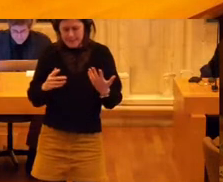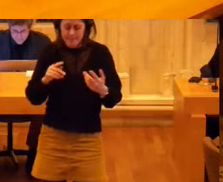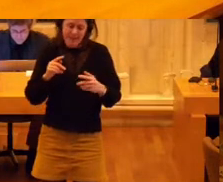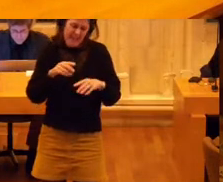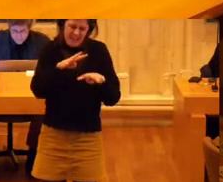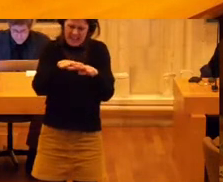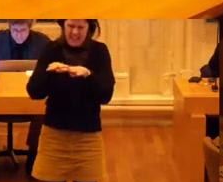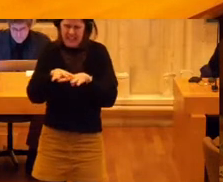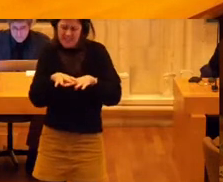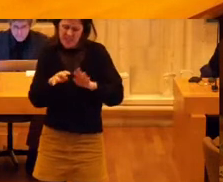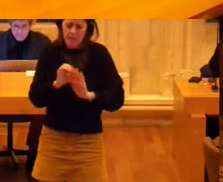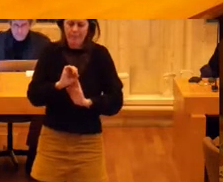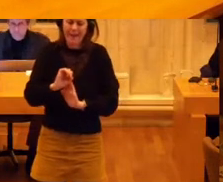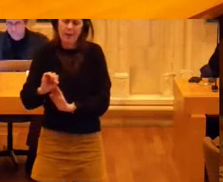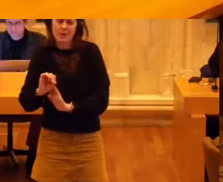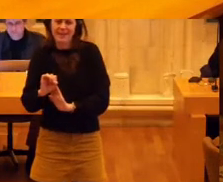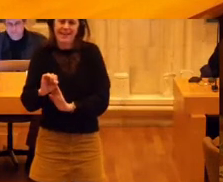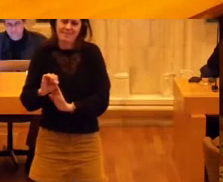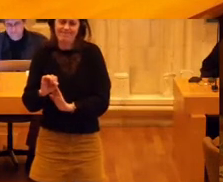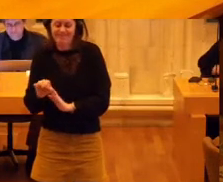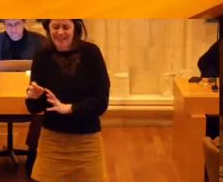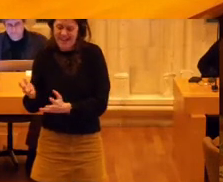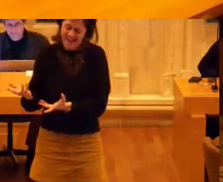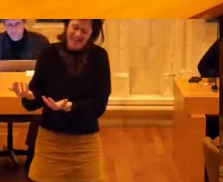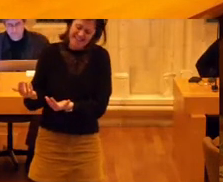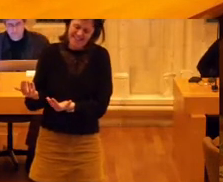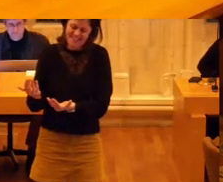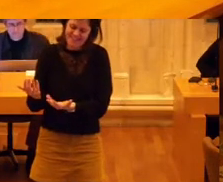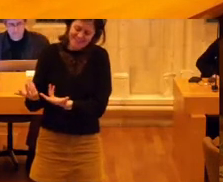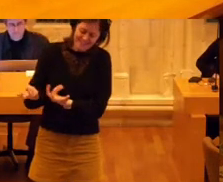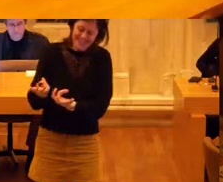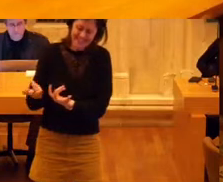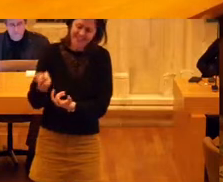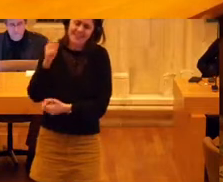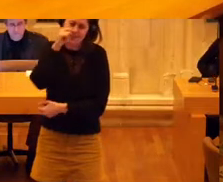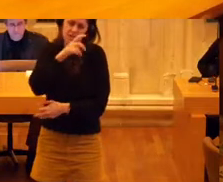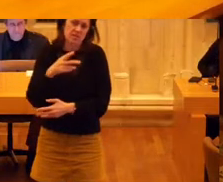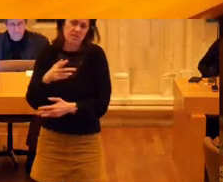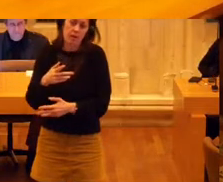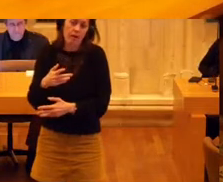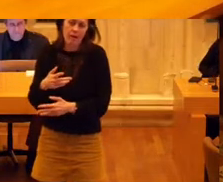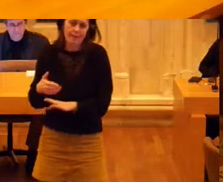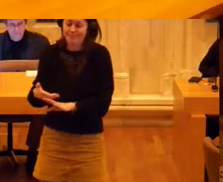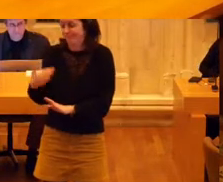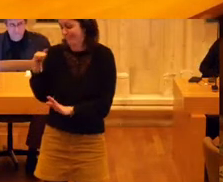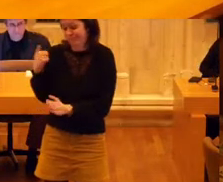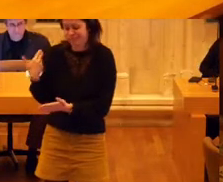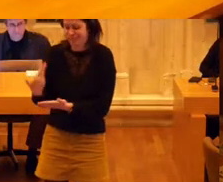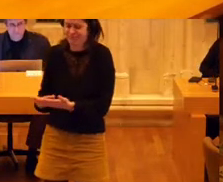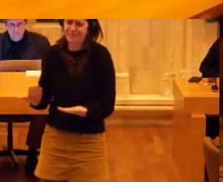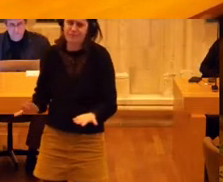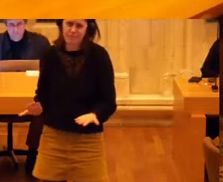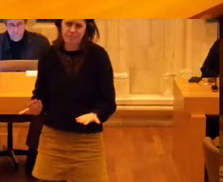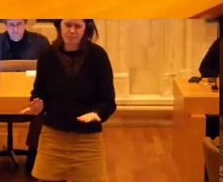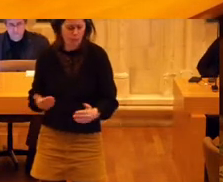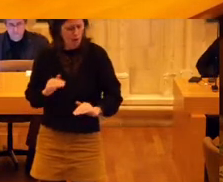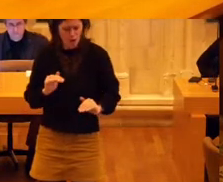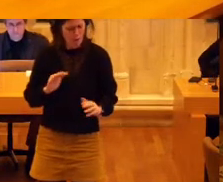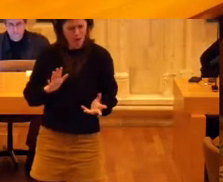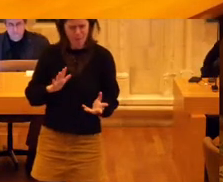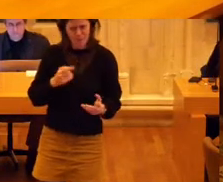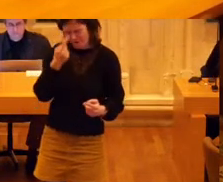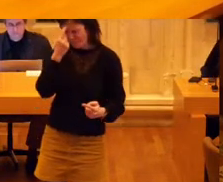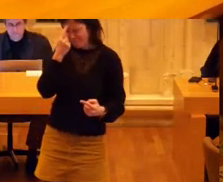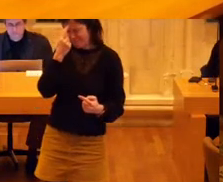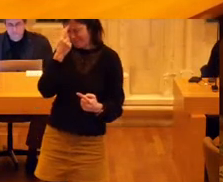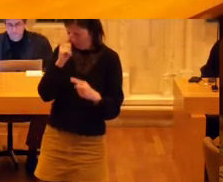sur certains quartiers prioritaires. Ce n'est pas une nouveauté, hein, ça a toujours été le cas. Là où il faut se réjouir, parce que moi j'ai tendance à voir toujours le verre à moitié